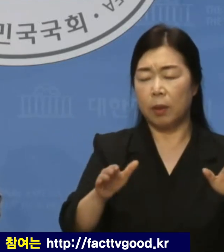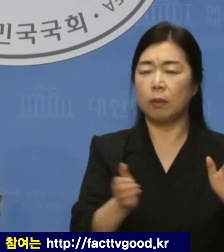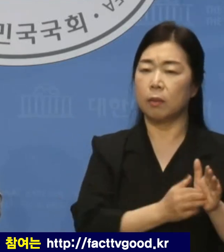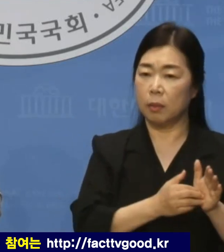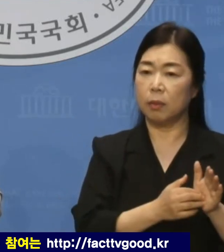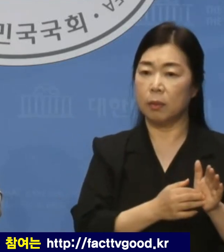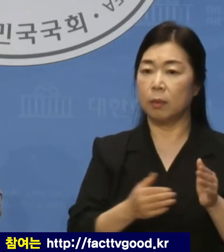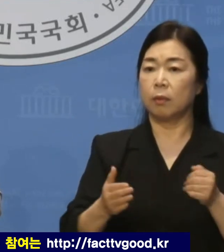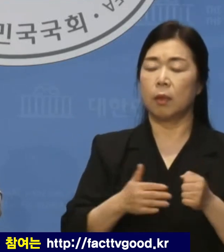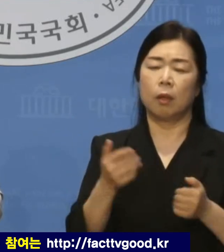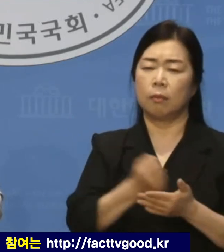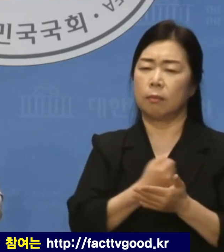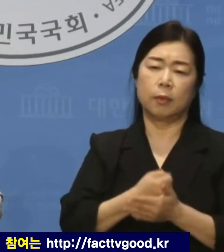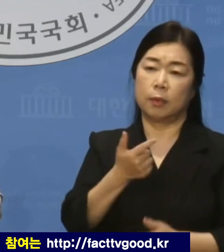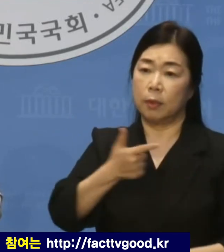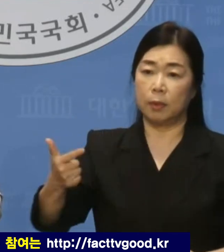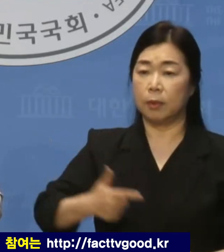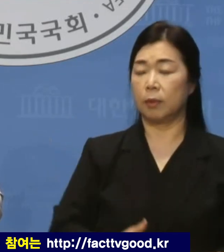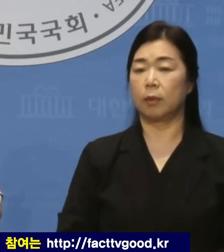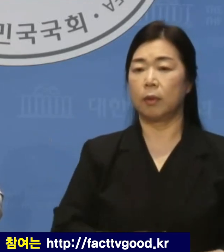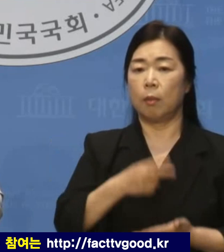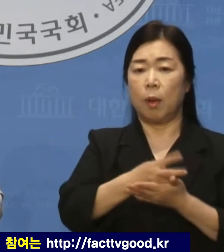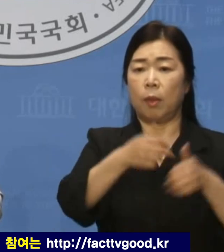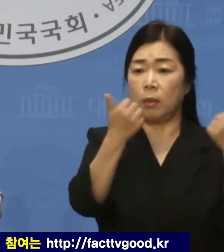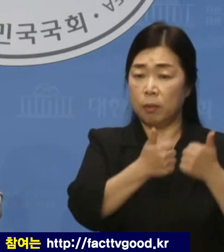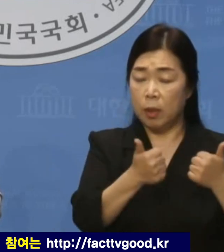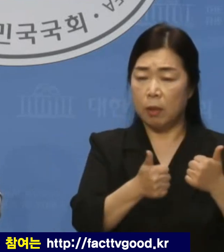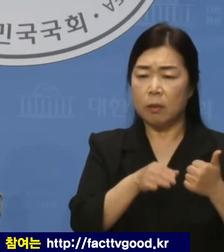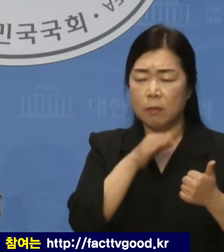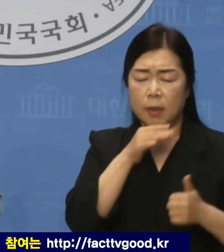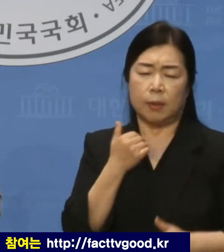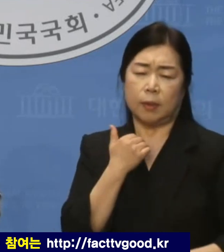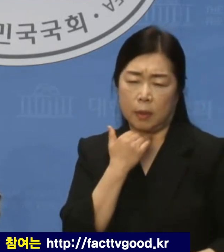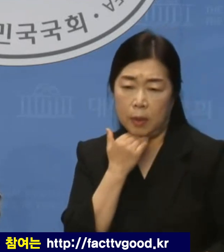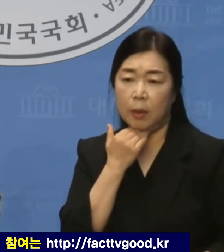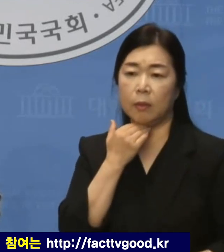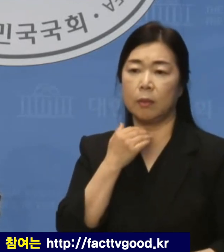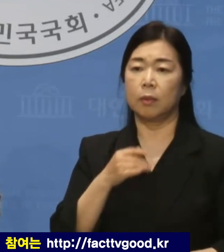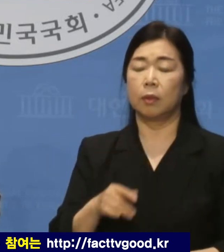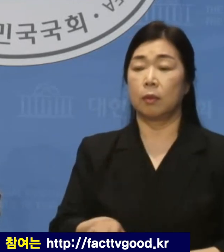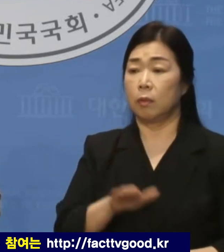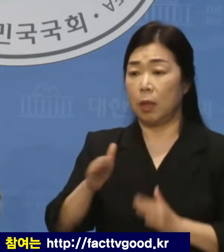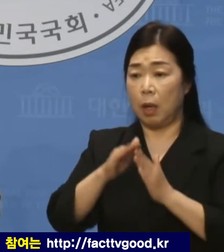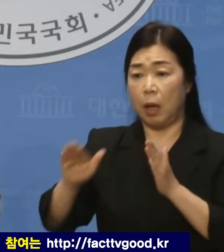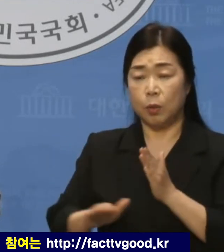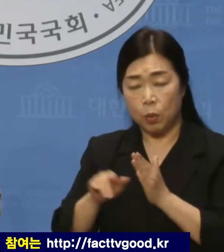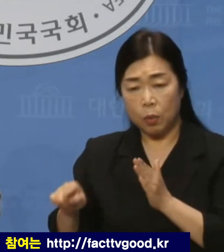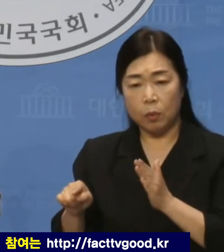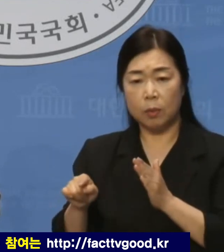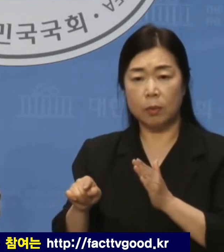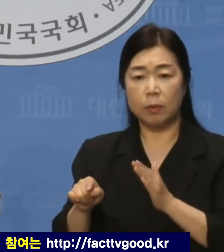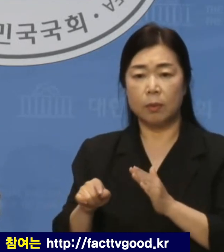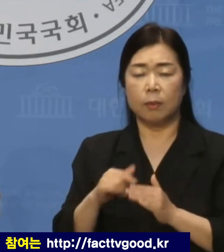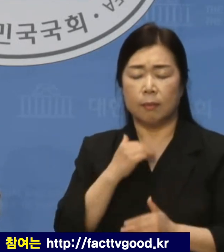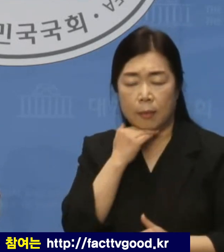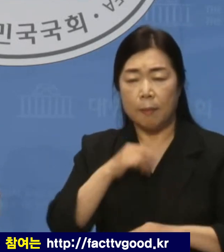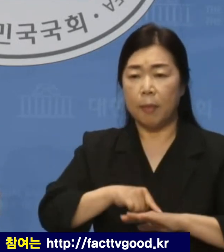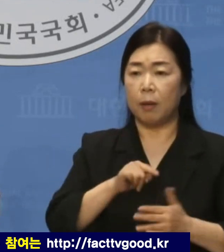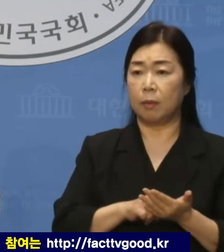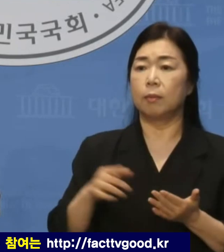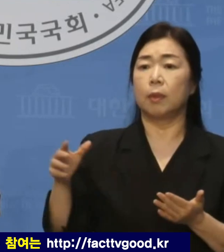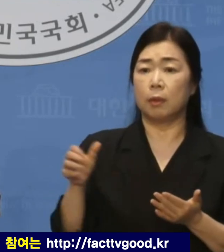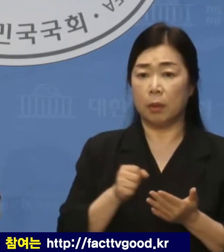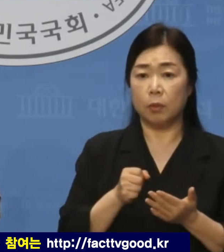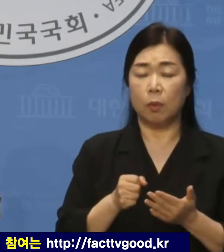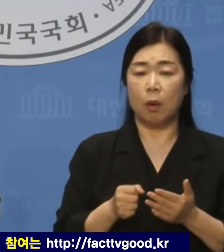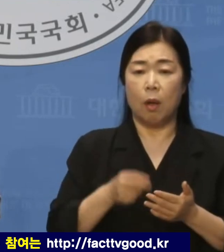이루어졌습니다. 너무나 유감스럽습니다. 법안 심사가 정말 애타게 기다리고 있는 우리 가족들의 이 애타는 마음을